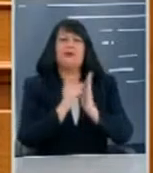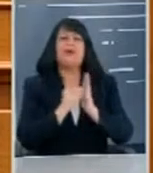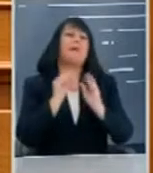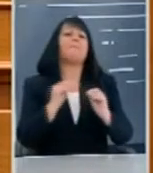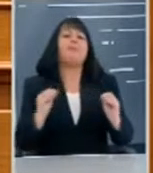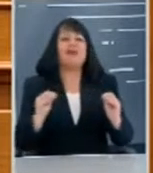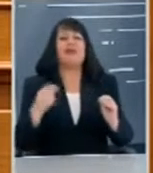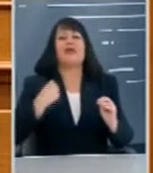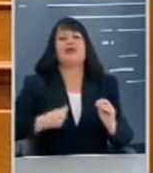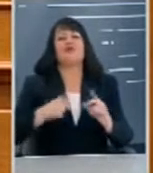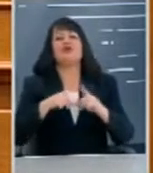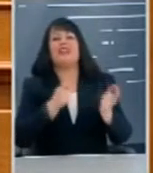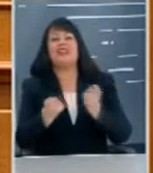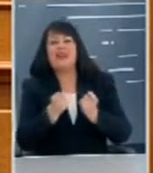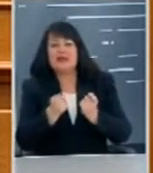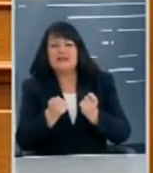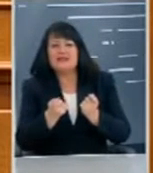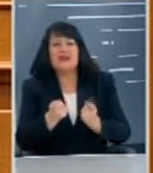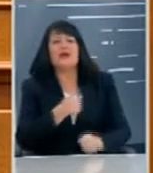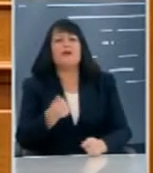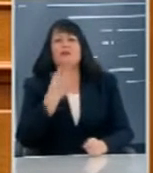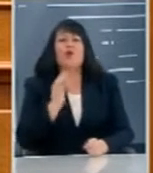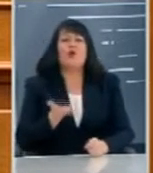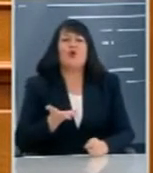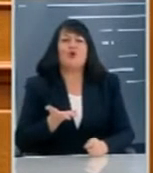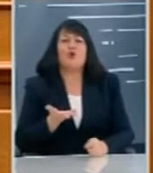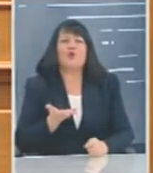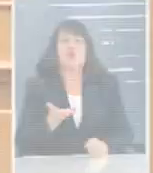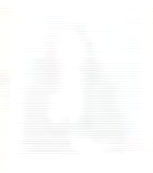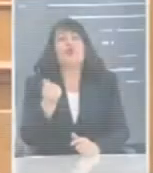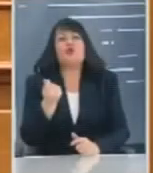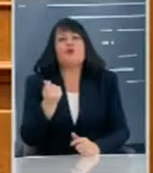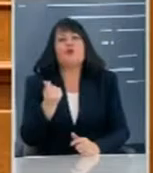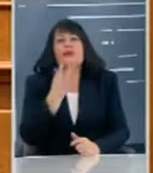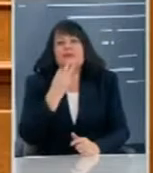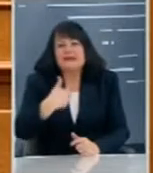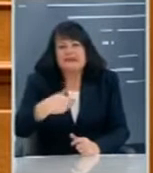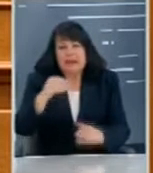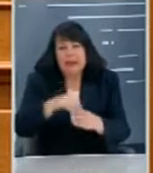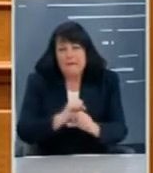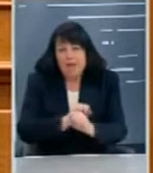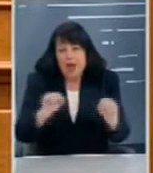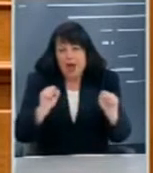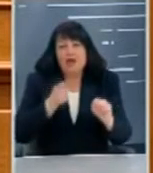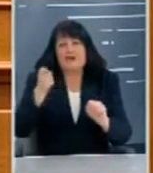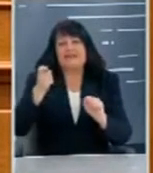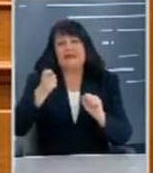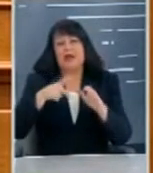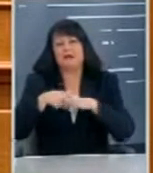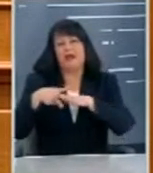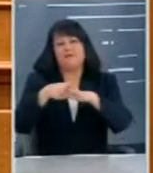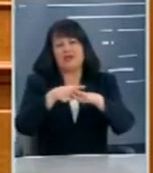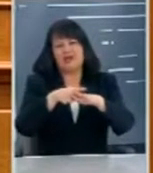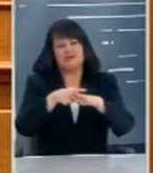παιδεία και η δημόσια διοίκηση, μόνο για να ικανοποιήσουν την κομματική τους πελατεία. Τα ασφαλιστικά ταμεία αιμορραγούν,